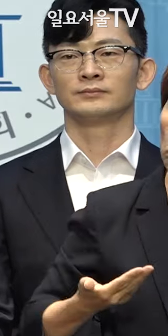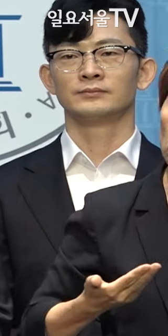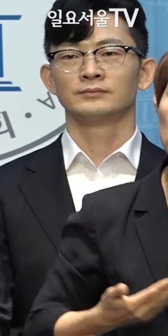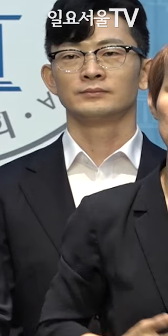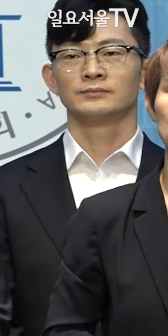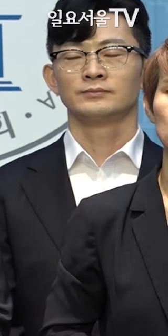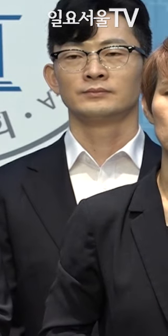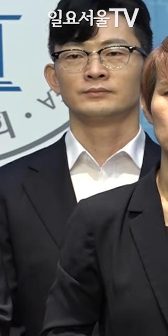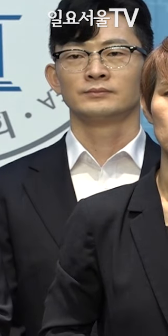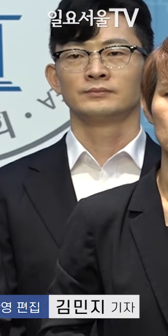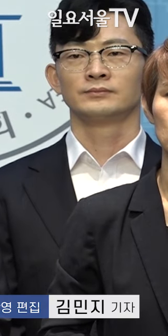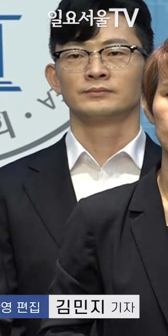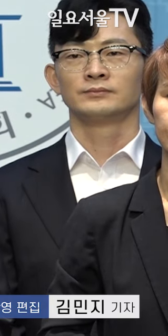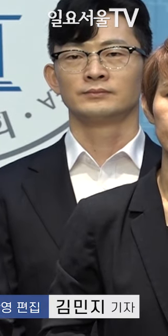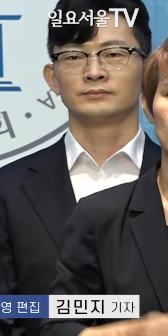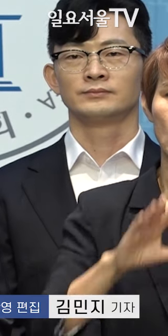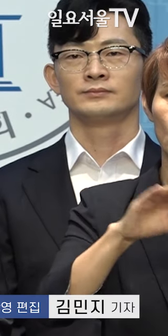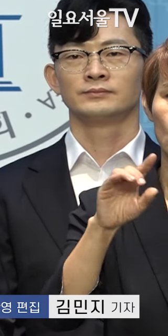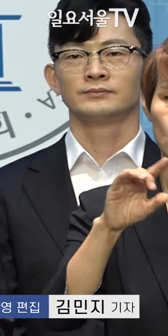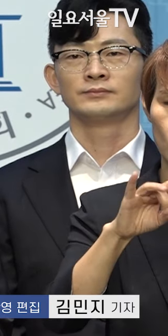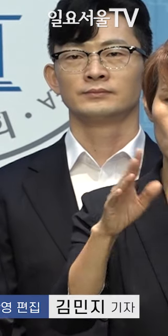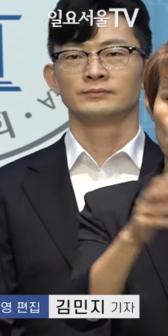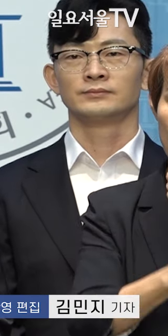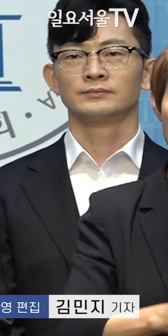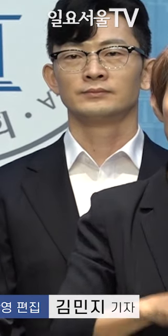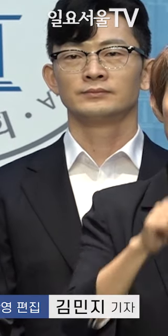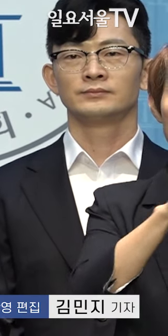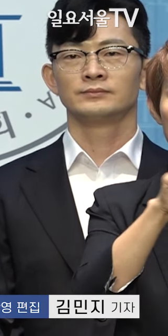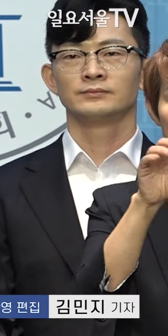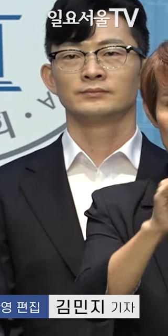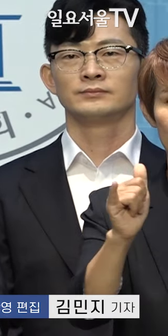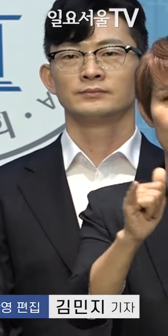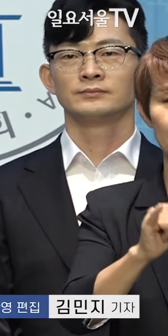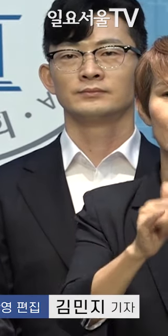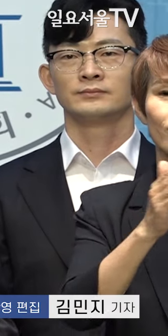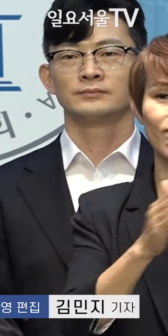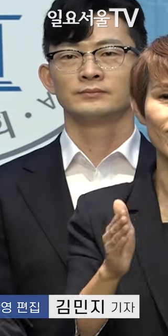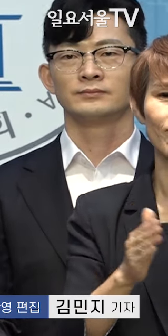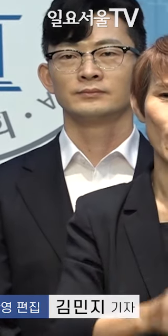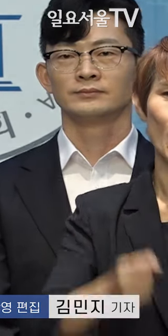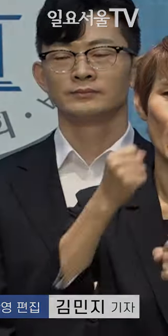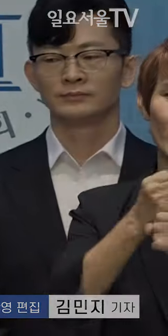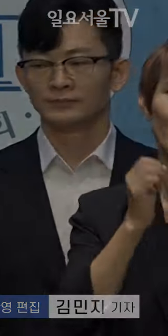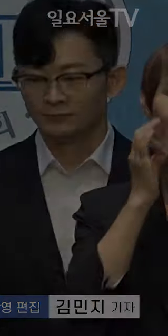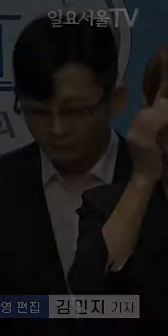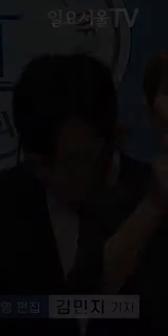국회에서 의결해서 방통위 5인 체제를 복원하도록 함께 노력해 주십시오. 감사합니다.